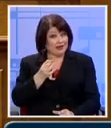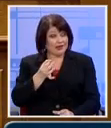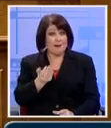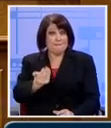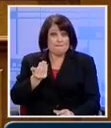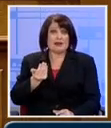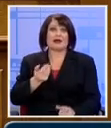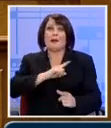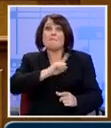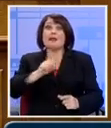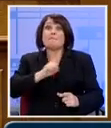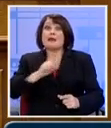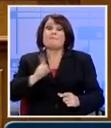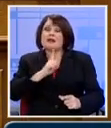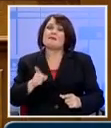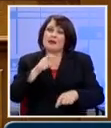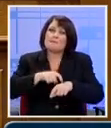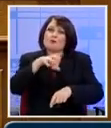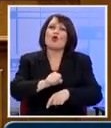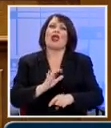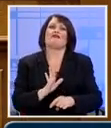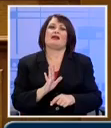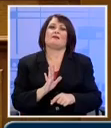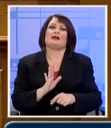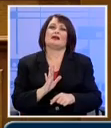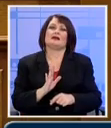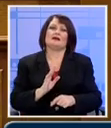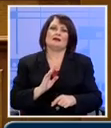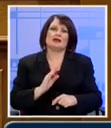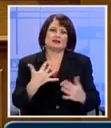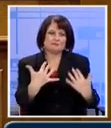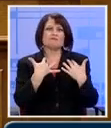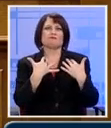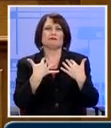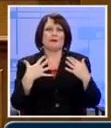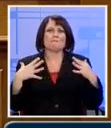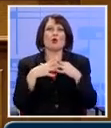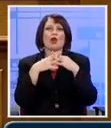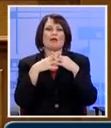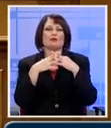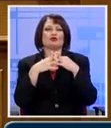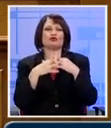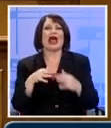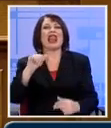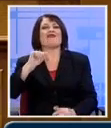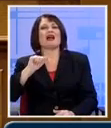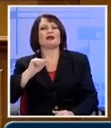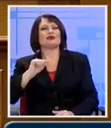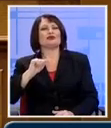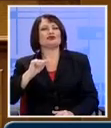τα εμποδίσαμε να συμβούν στην Ελλάδα, παρά τον πόλεμο που δεχτήκαμε από εσάς. Αλλά σας είπε και κάτι άλλο ο κύριος